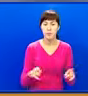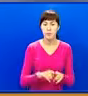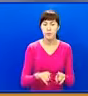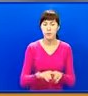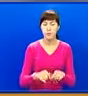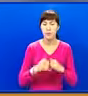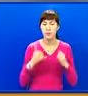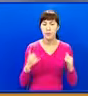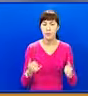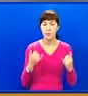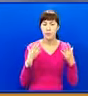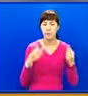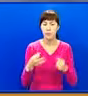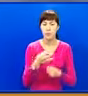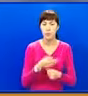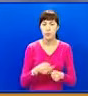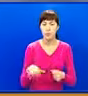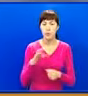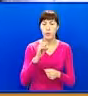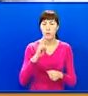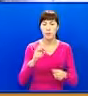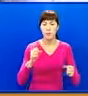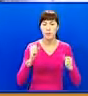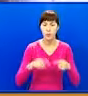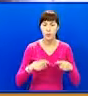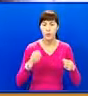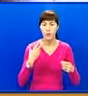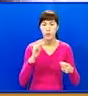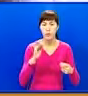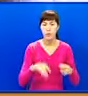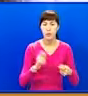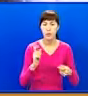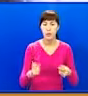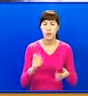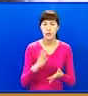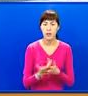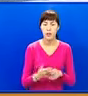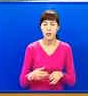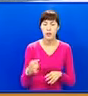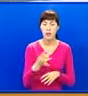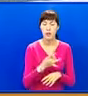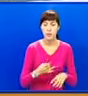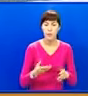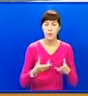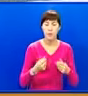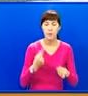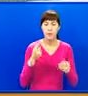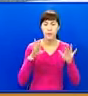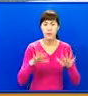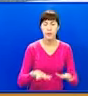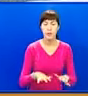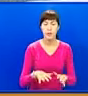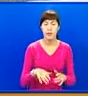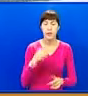дамыту. Бүгінгі таңда облысымызда жалпы ұлттық спорт түрлерімен 13 мыңға жуық адам айналысады. Бұл дегеніміз республикамыздан алғанда бірінші орында